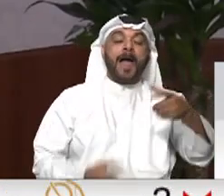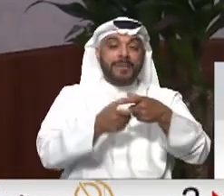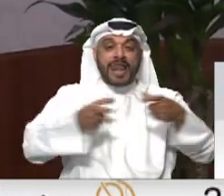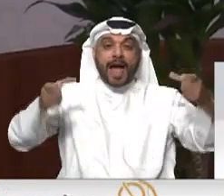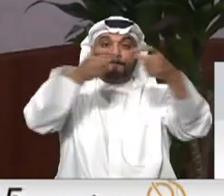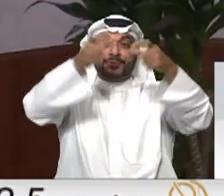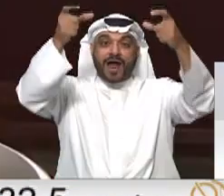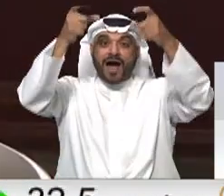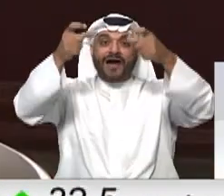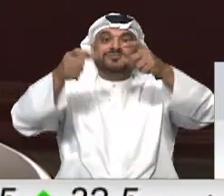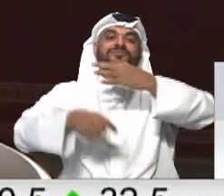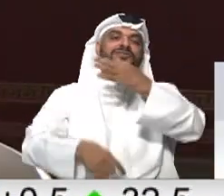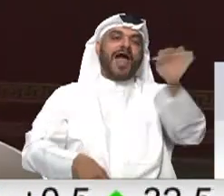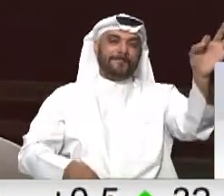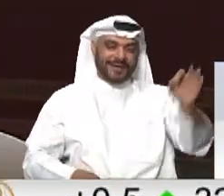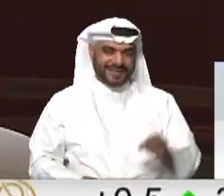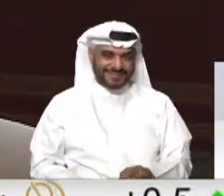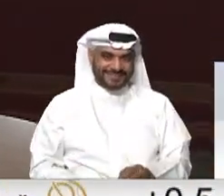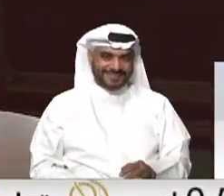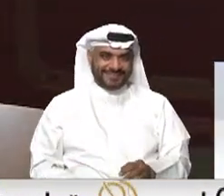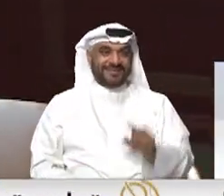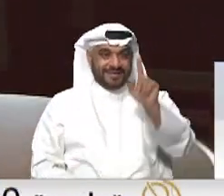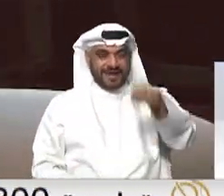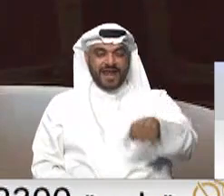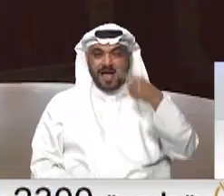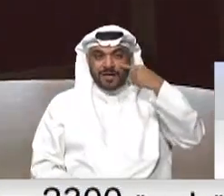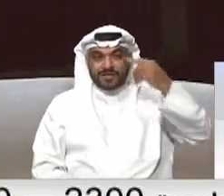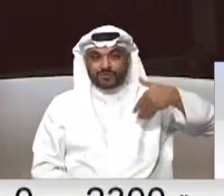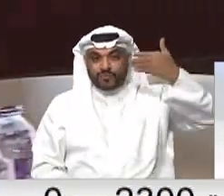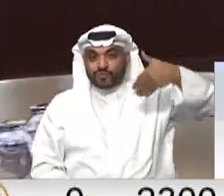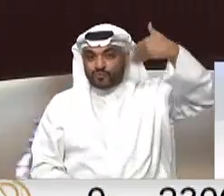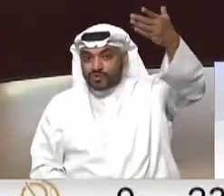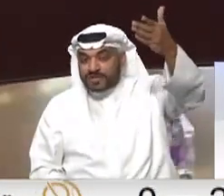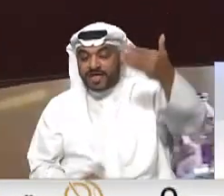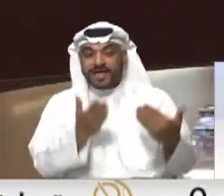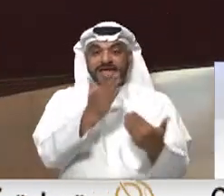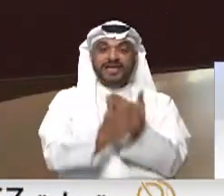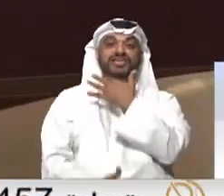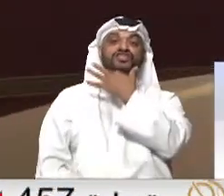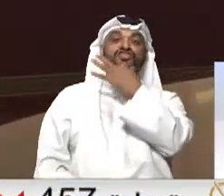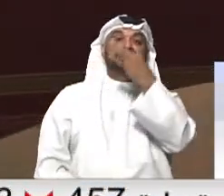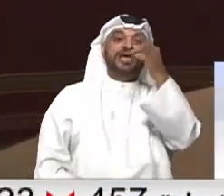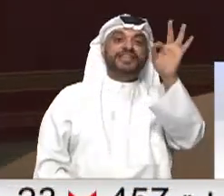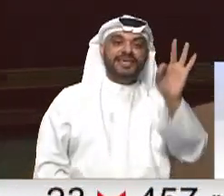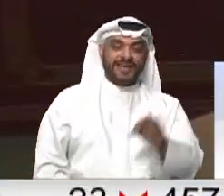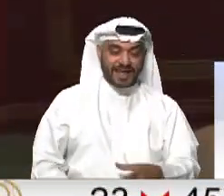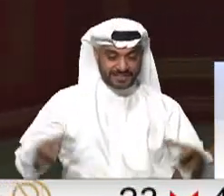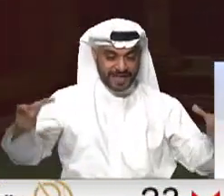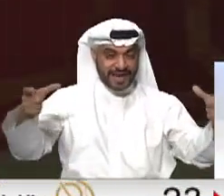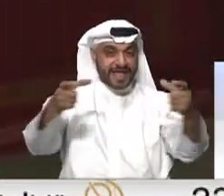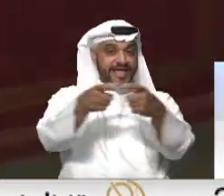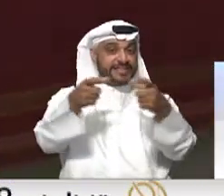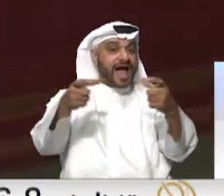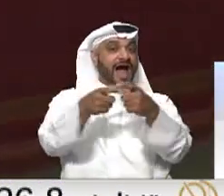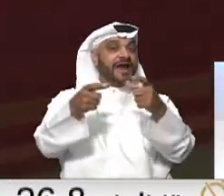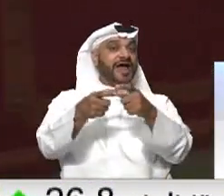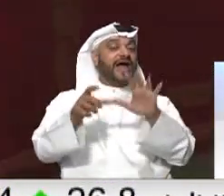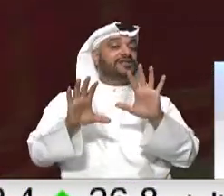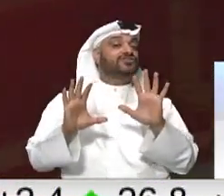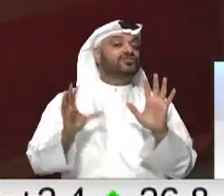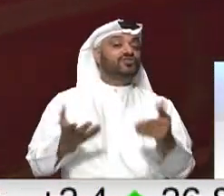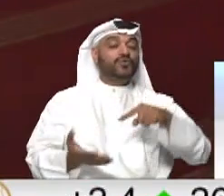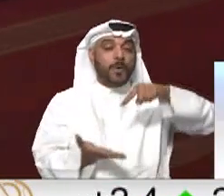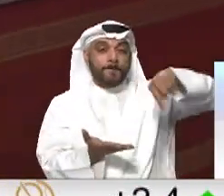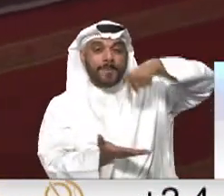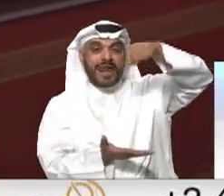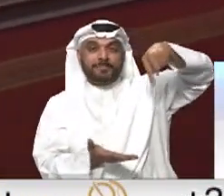للسياحه هذا التصور والذي يقدم رؤيا جديده لاداره المشهد السياحي والترفيهي في